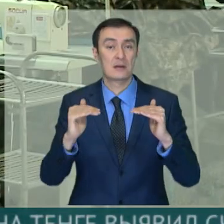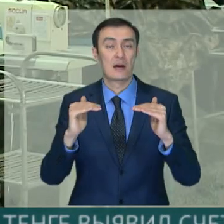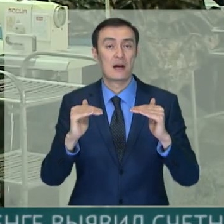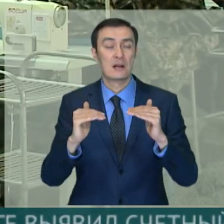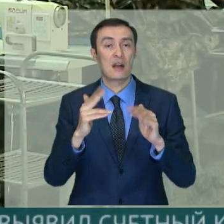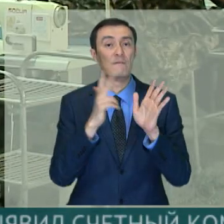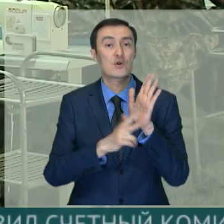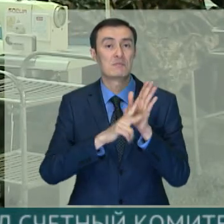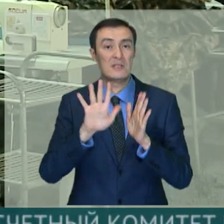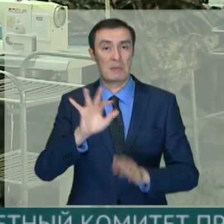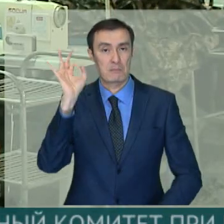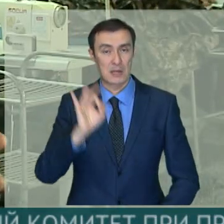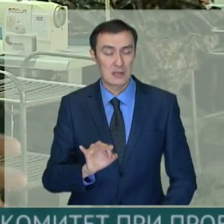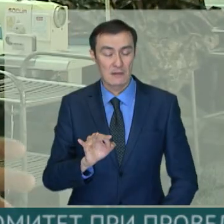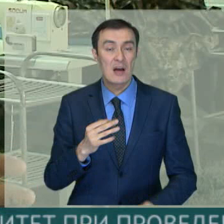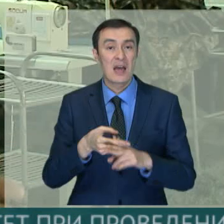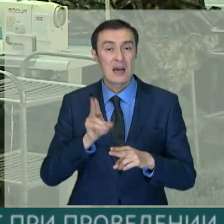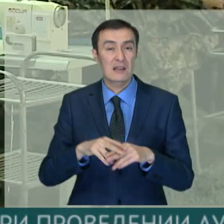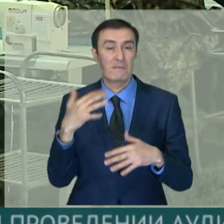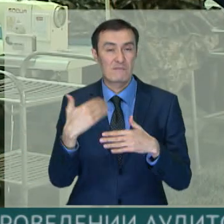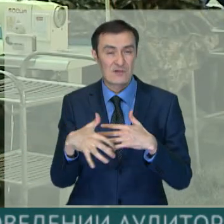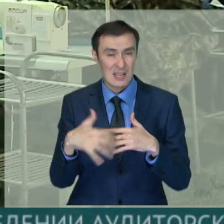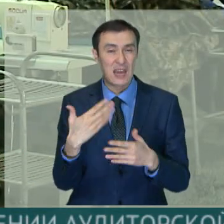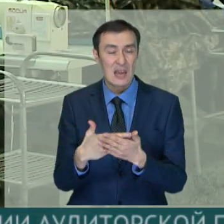на 85%. Это в среднем